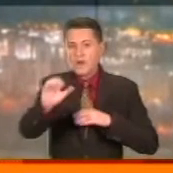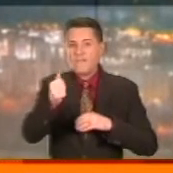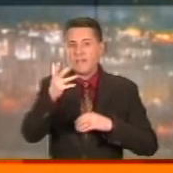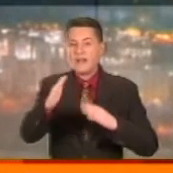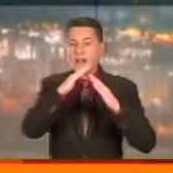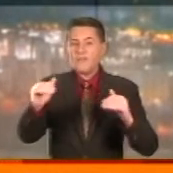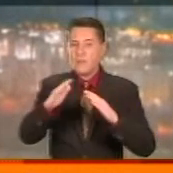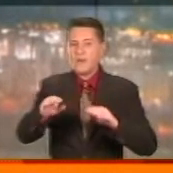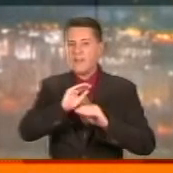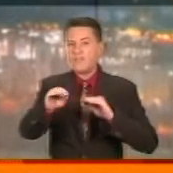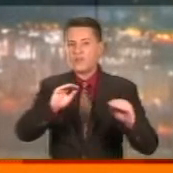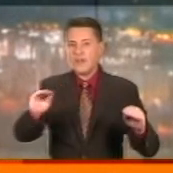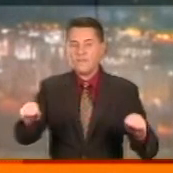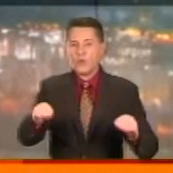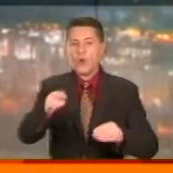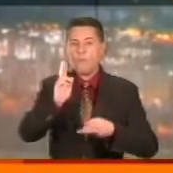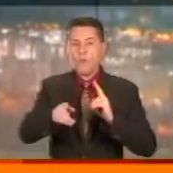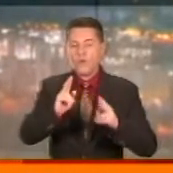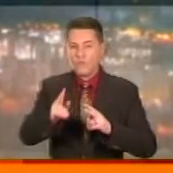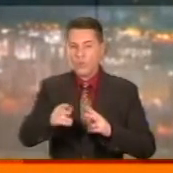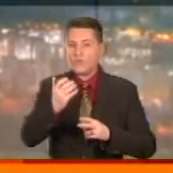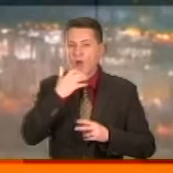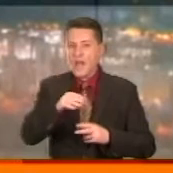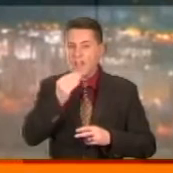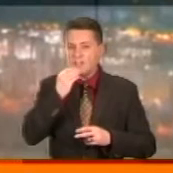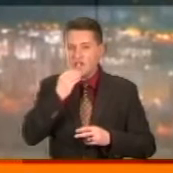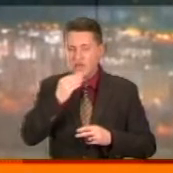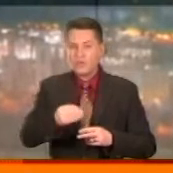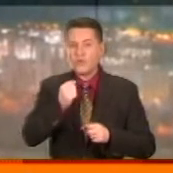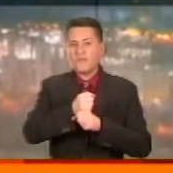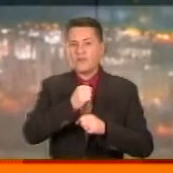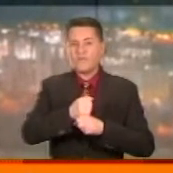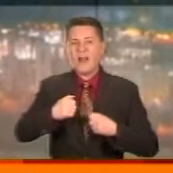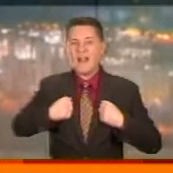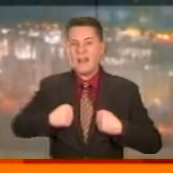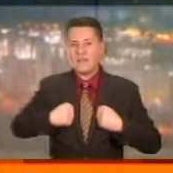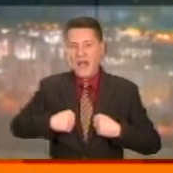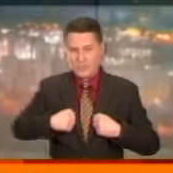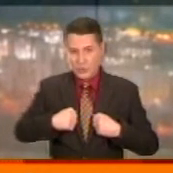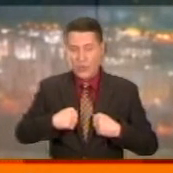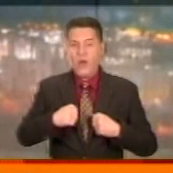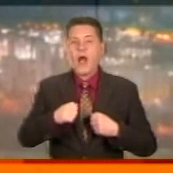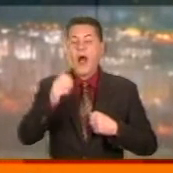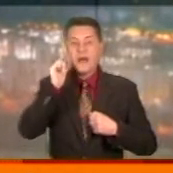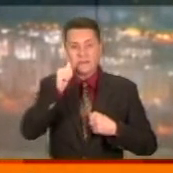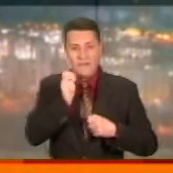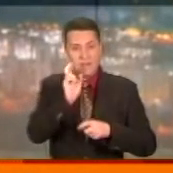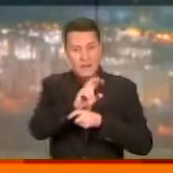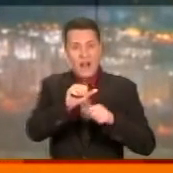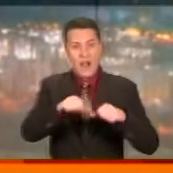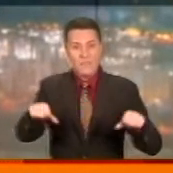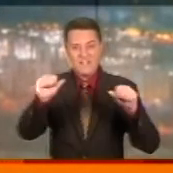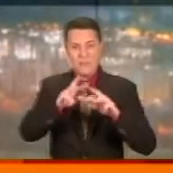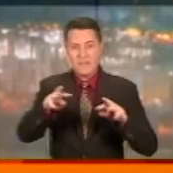наметів, розгорнули польову кухню з гарячої їжі і влаштували бійцям лазню. А завтра в розташування має навідатися комісія з Міністерства